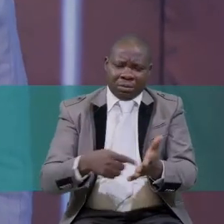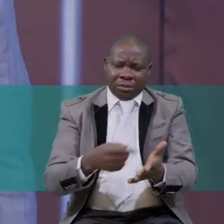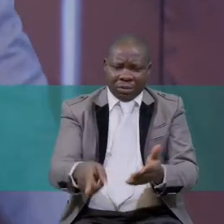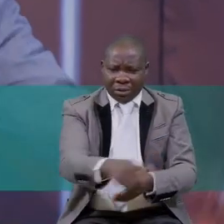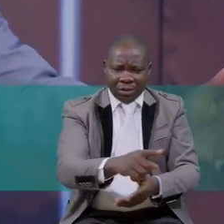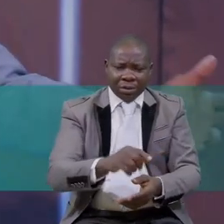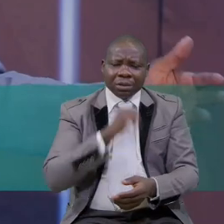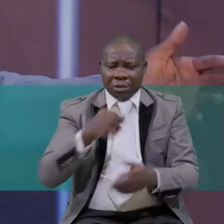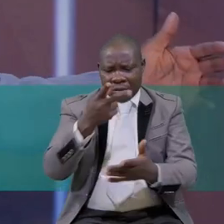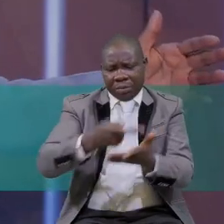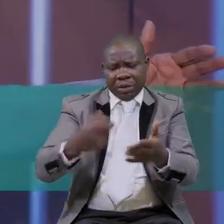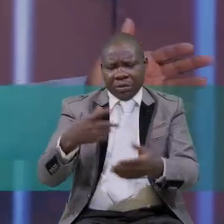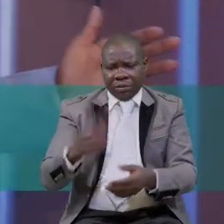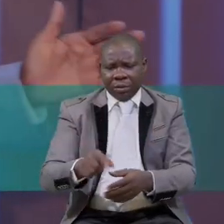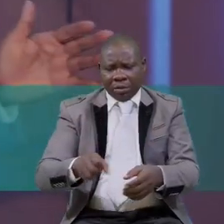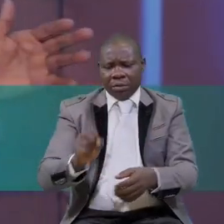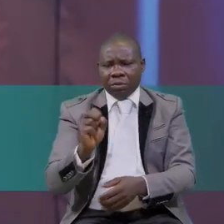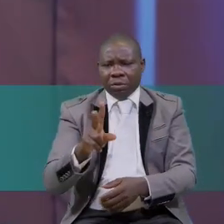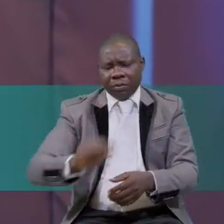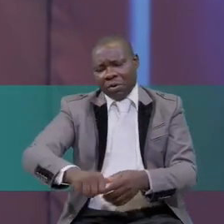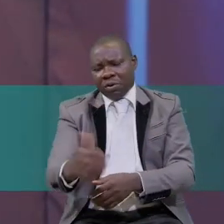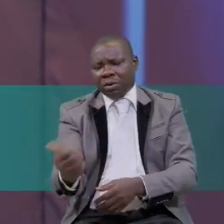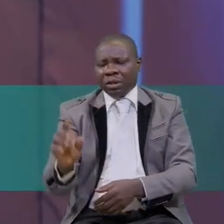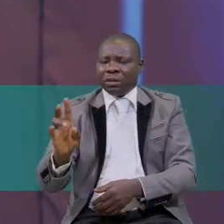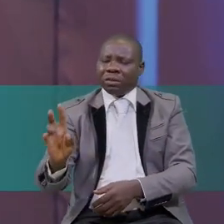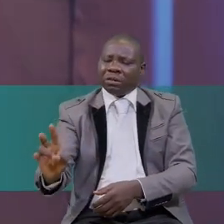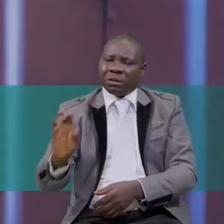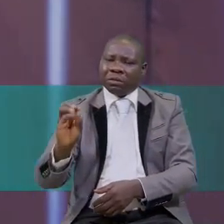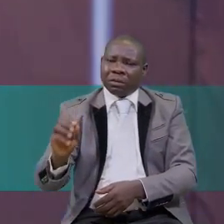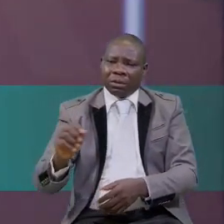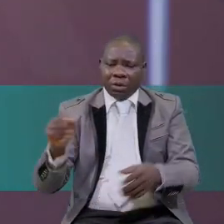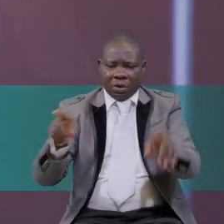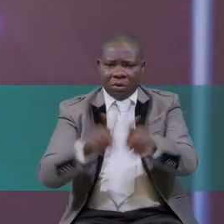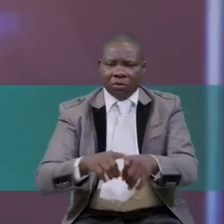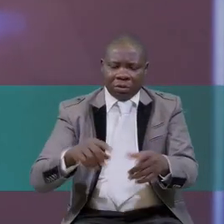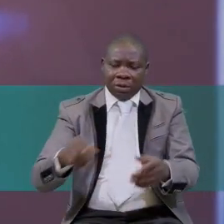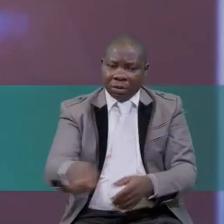Il ne faisait pas partie des 12. Il en établit encore